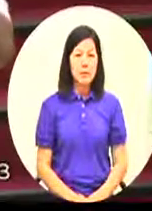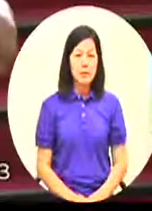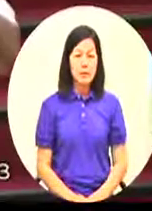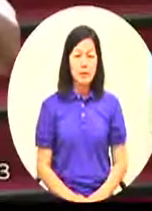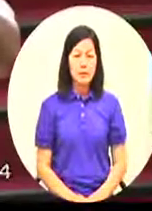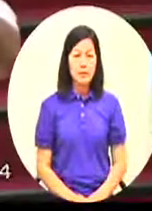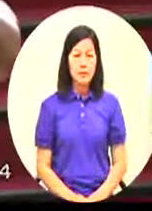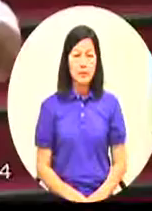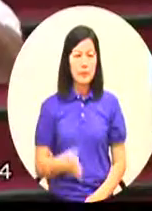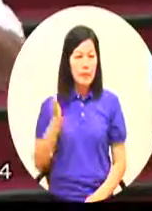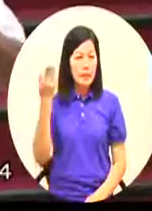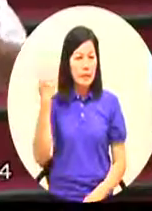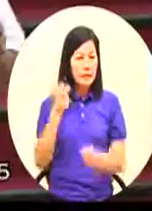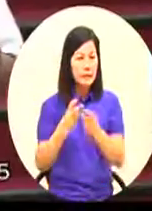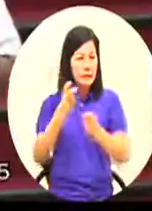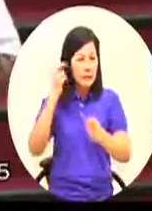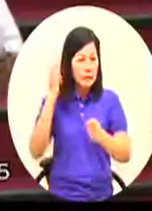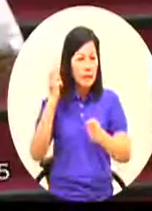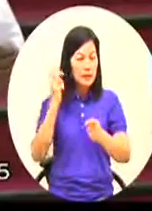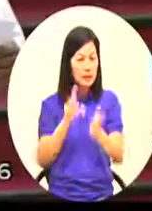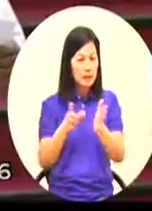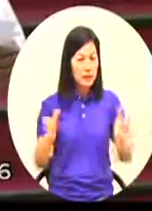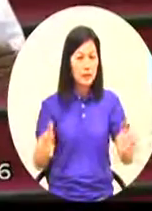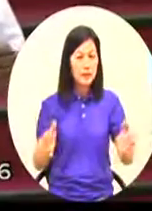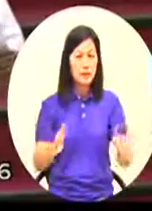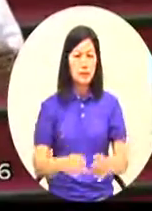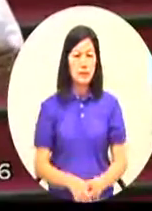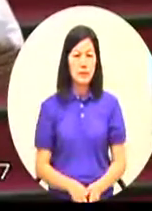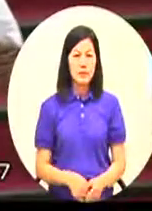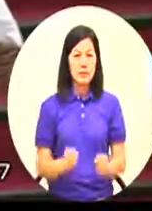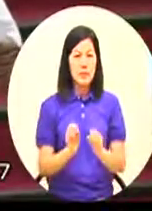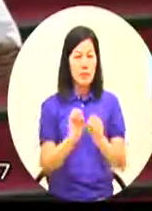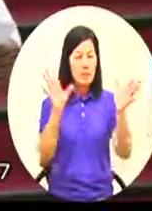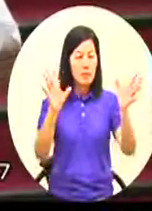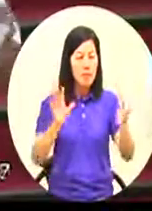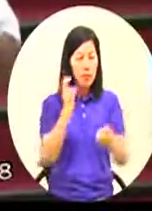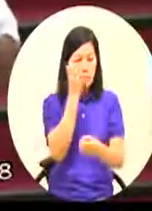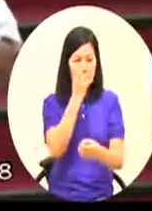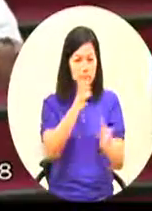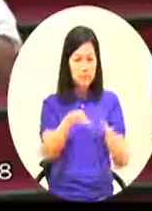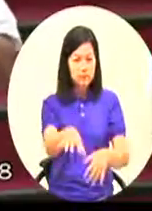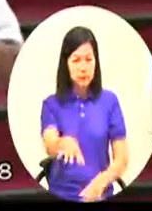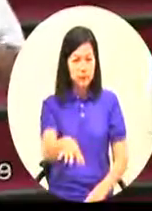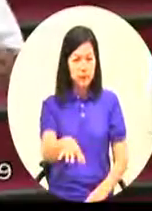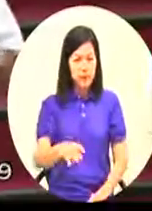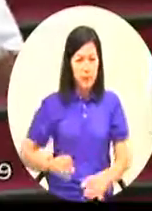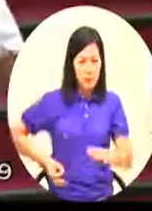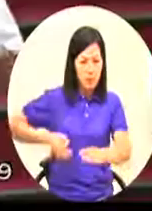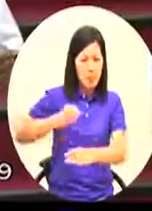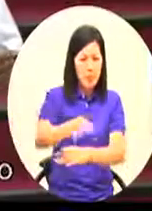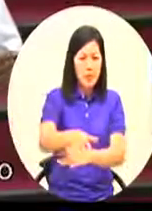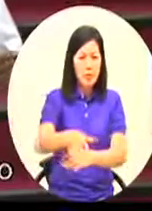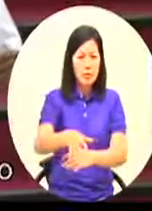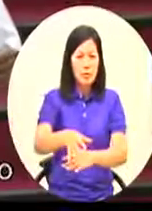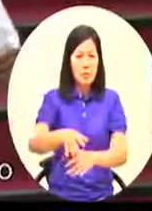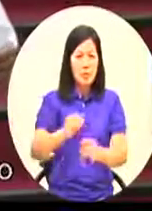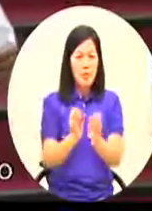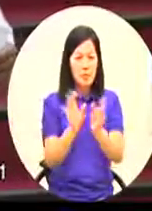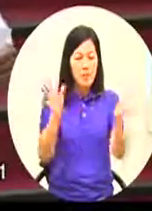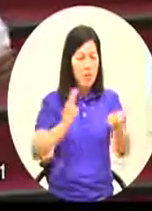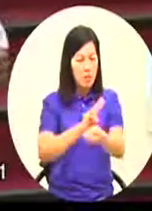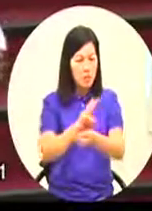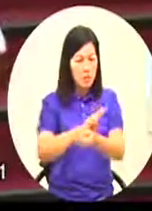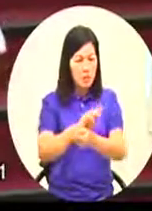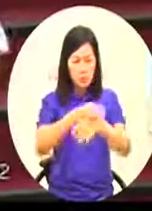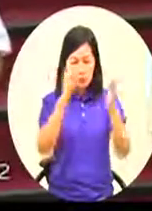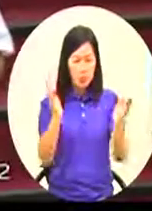在过去20年当中，贸管处投资在茂林的